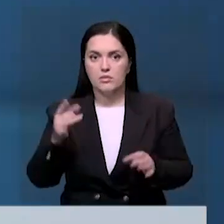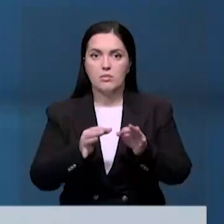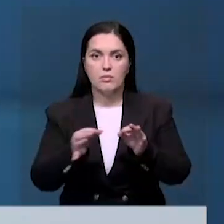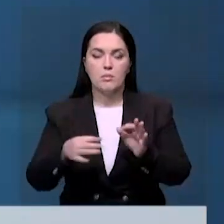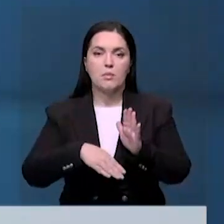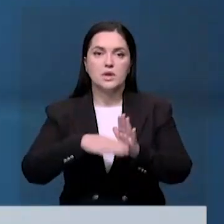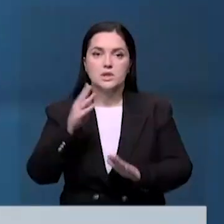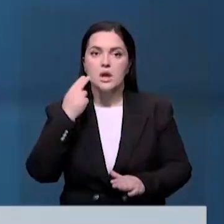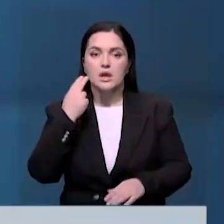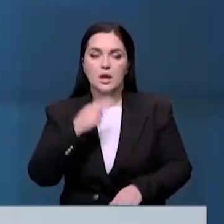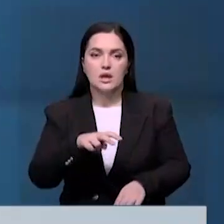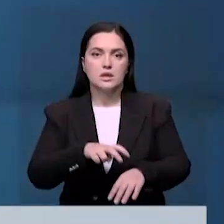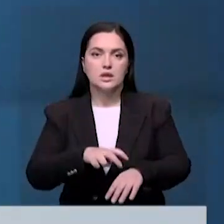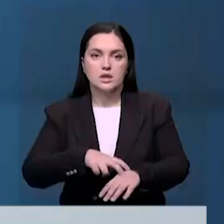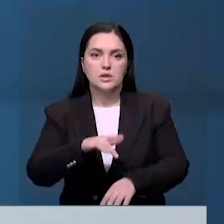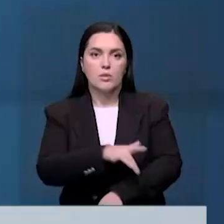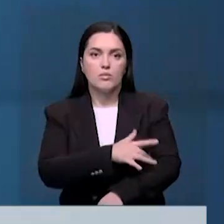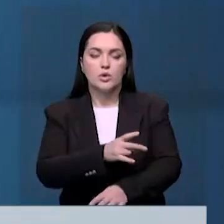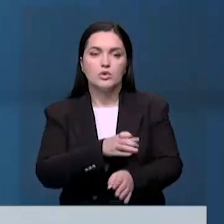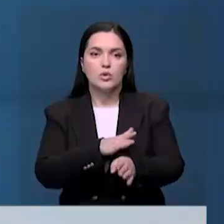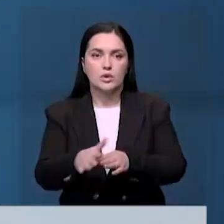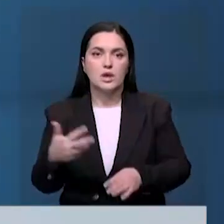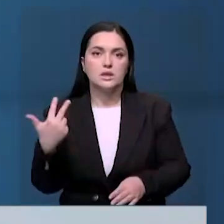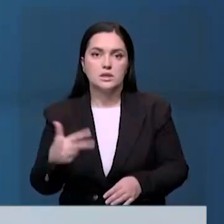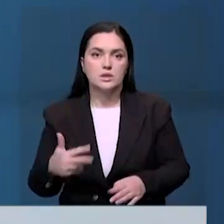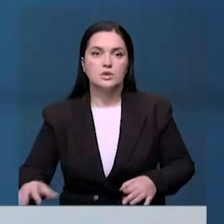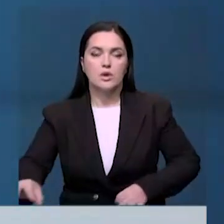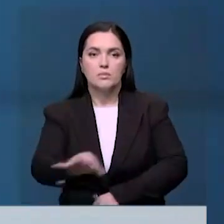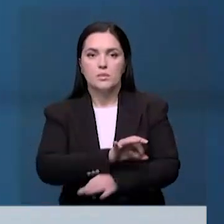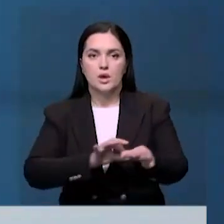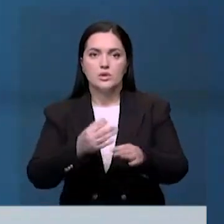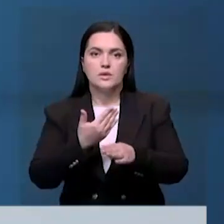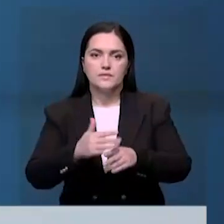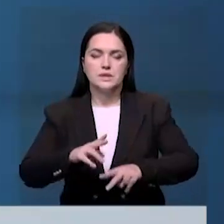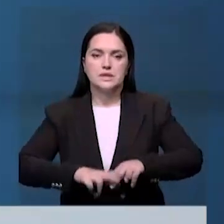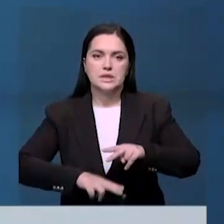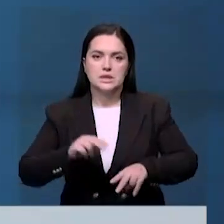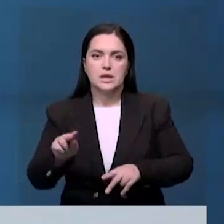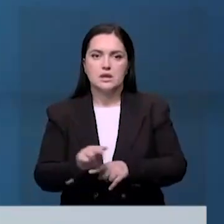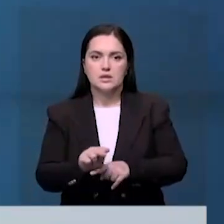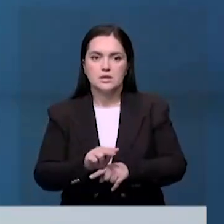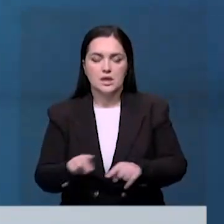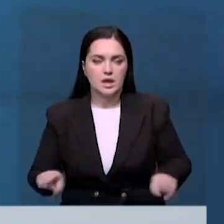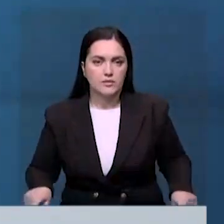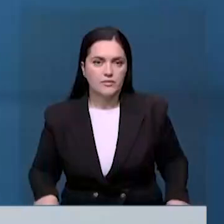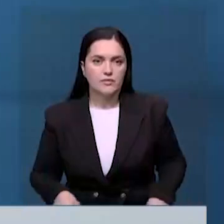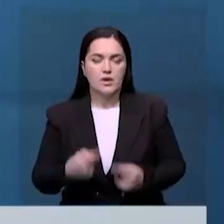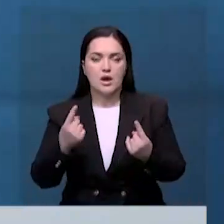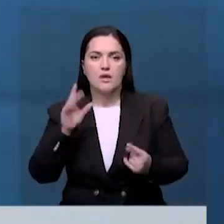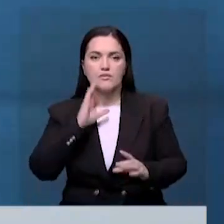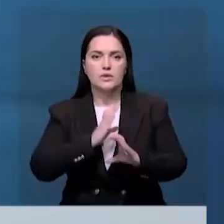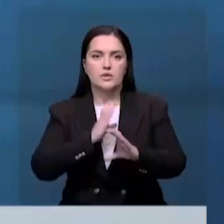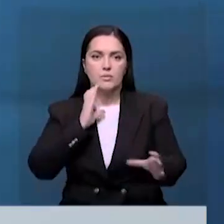следующем году. В районах повышают не только качество медуслуг, но и реализуют более 30 проектов в сфере строительства и